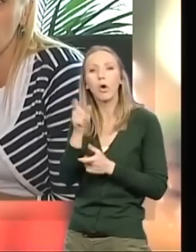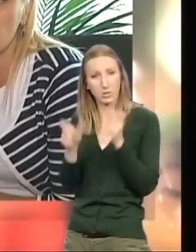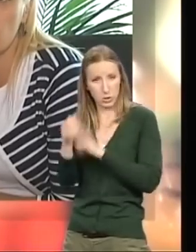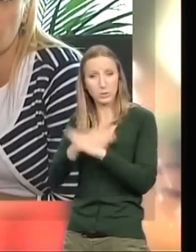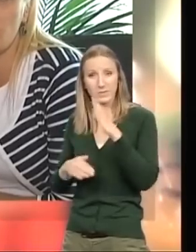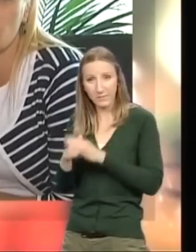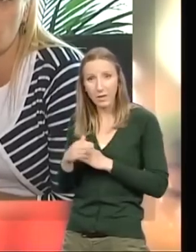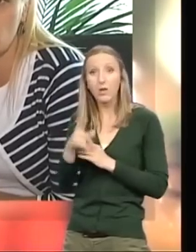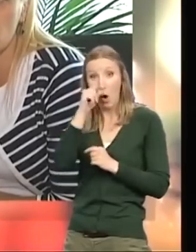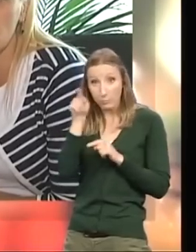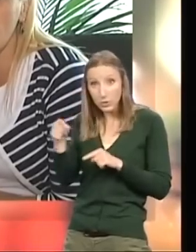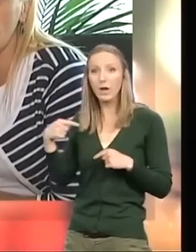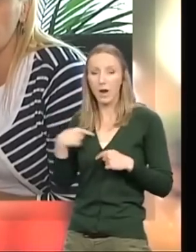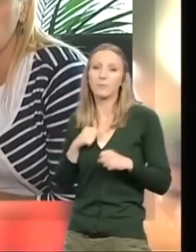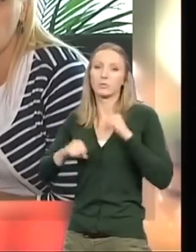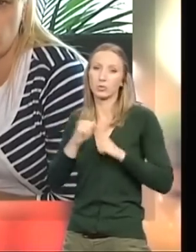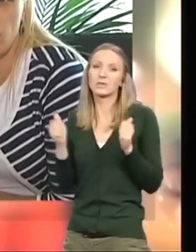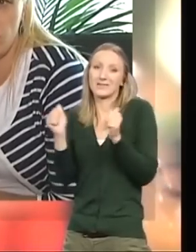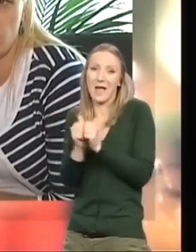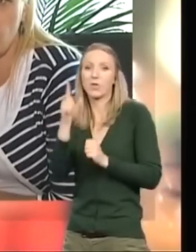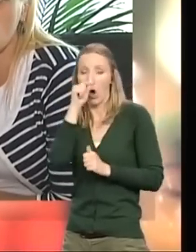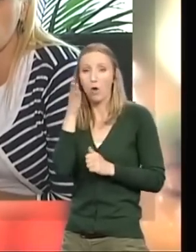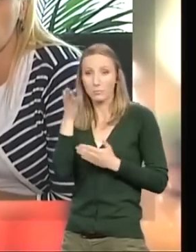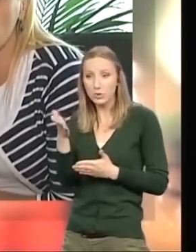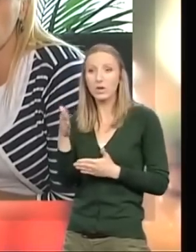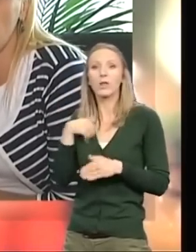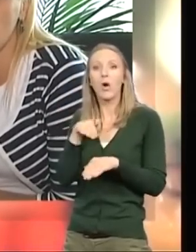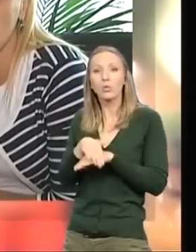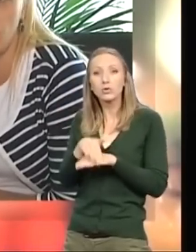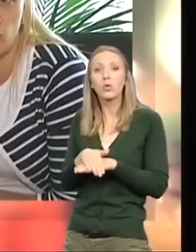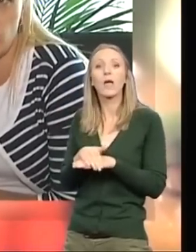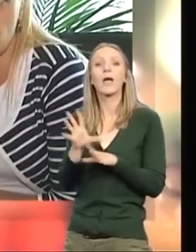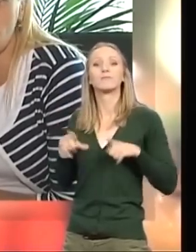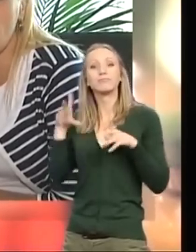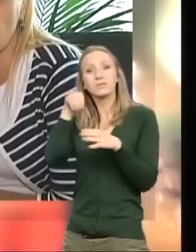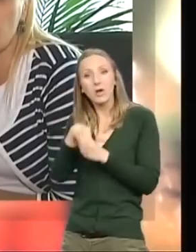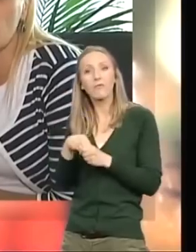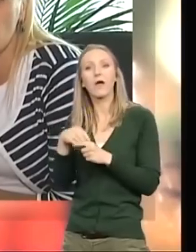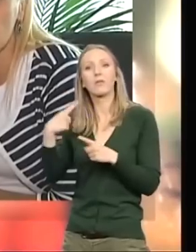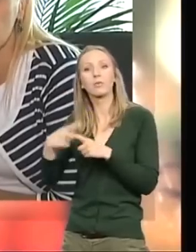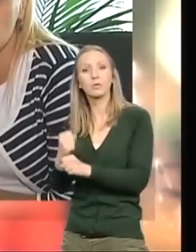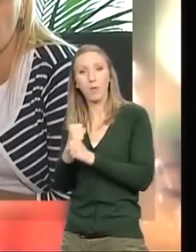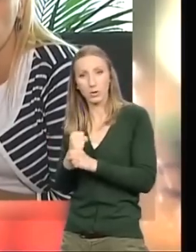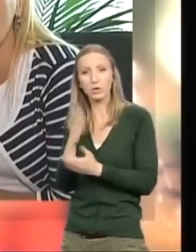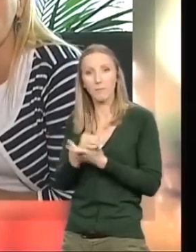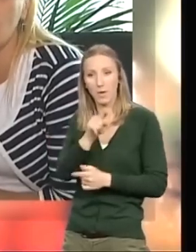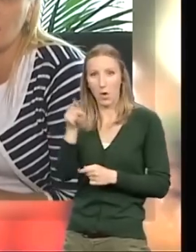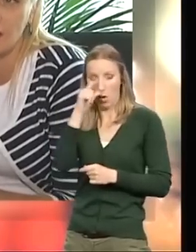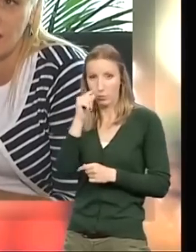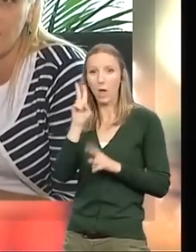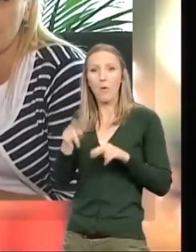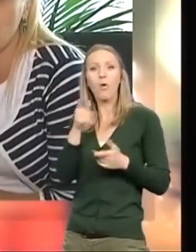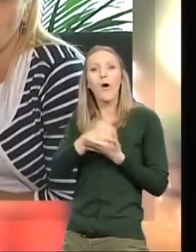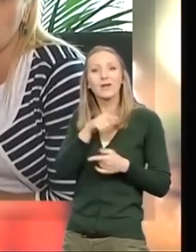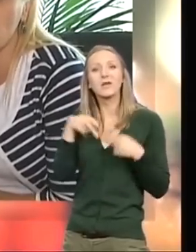ćemo sa tim opštinama zajedno se truditi da usluge stanovanja uz podršku budu tamo i uspostavljene kako bi se korisnici iz doma mogli da